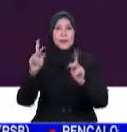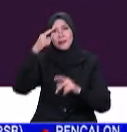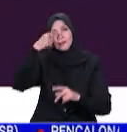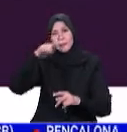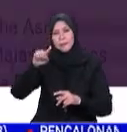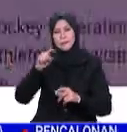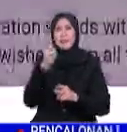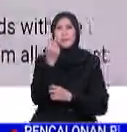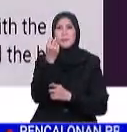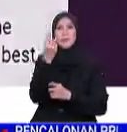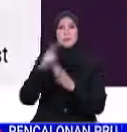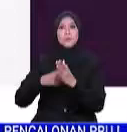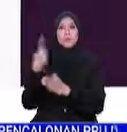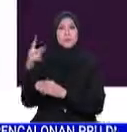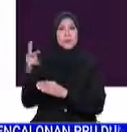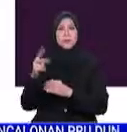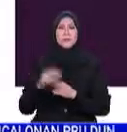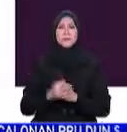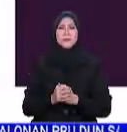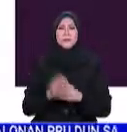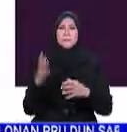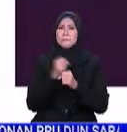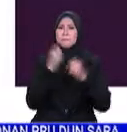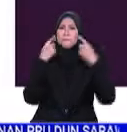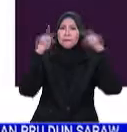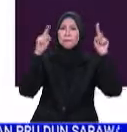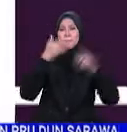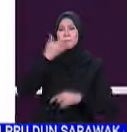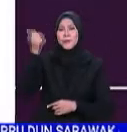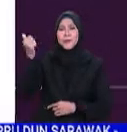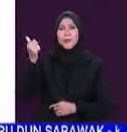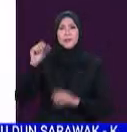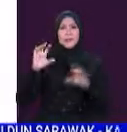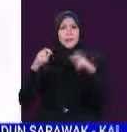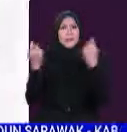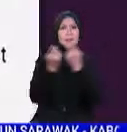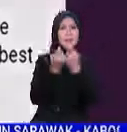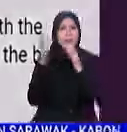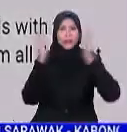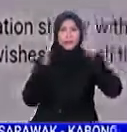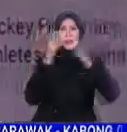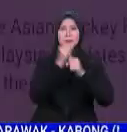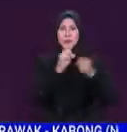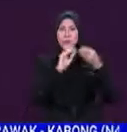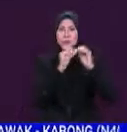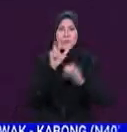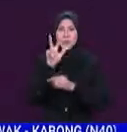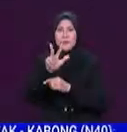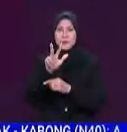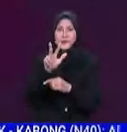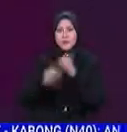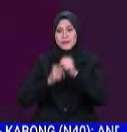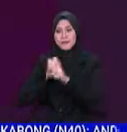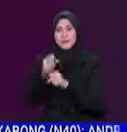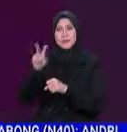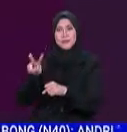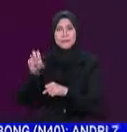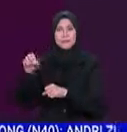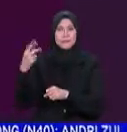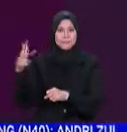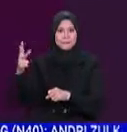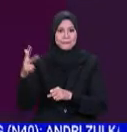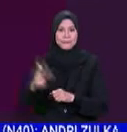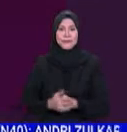Thailand 11 Disember ini. Pencapaian terbaik skuad negara adalah meraih tempat ketiga pada edisi 2013.